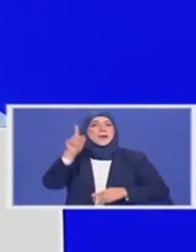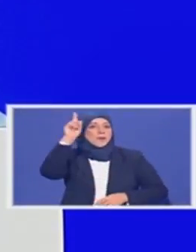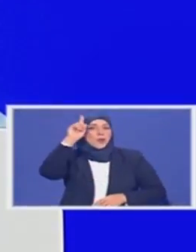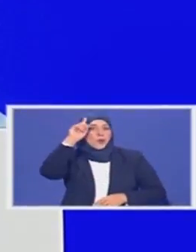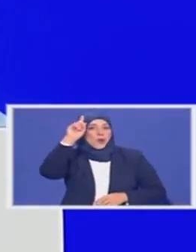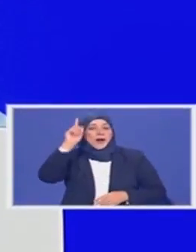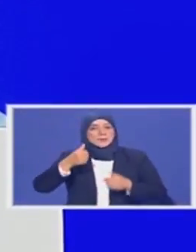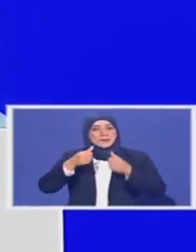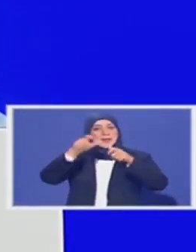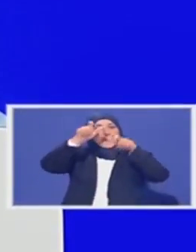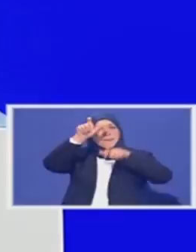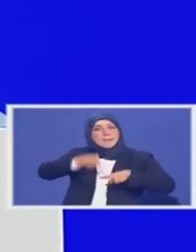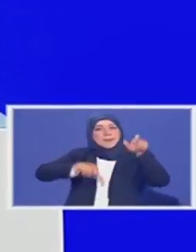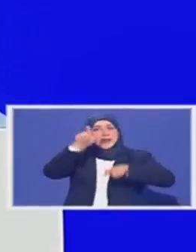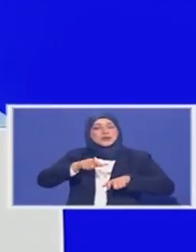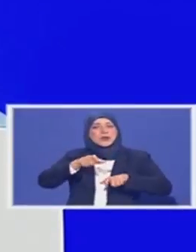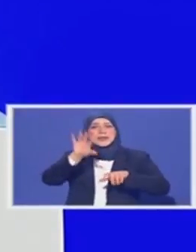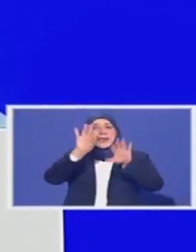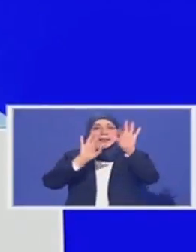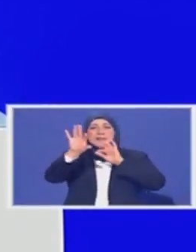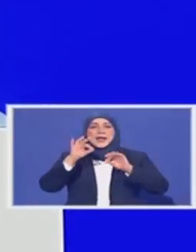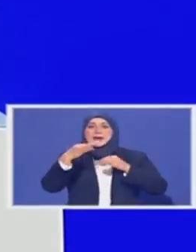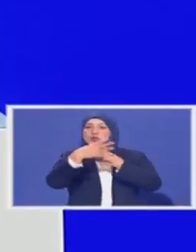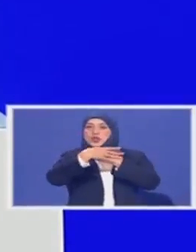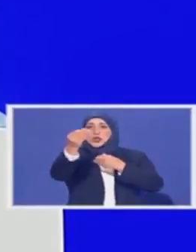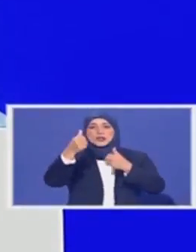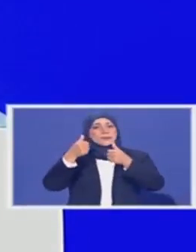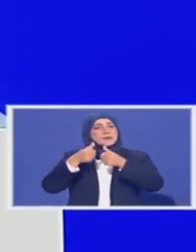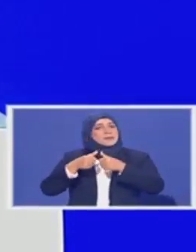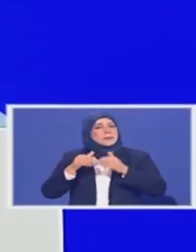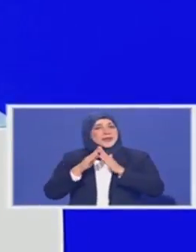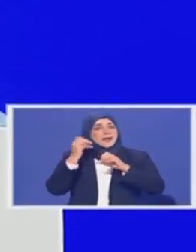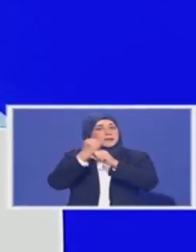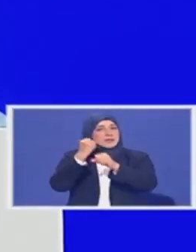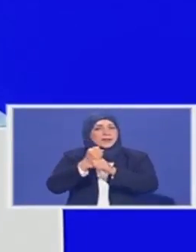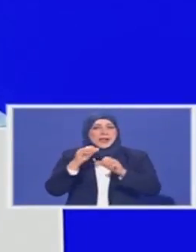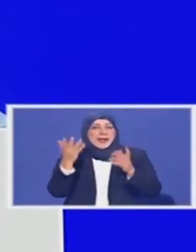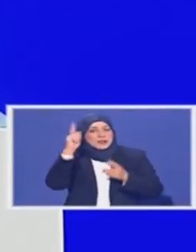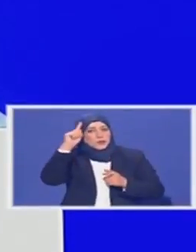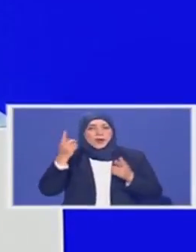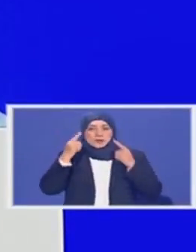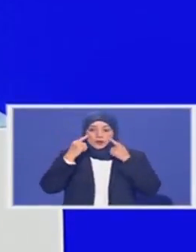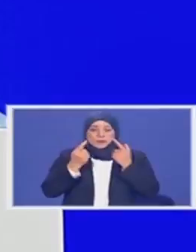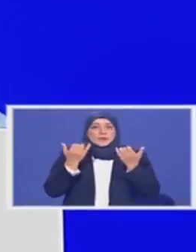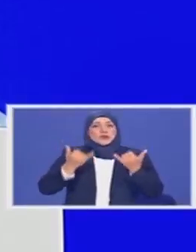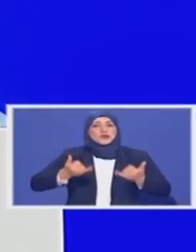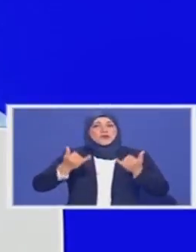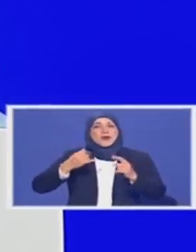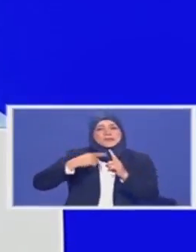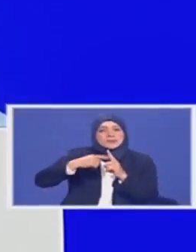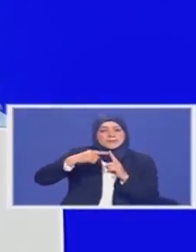الصحي الموجه وعلاش باش نبداو في المرحلة هذه؟ أولا، احنا اليوم شفنا اللي المؤشرات